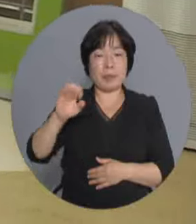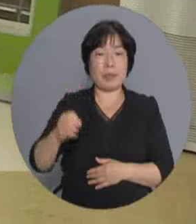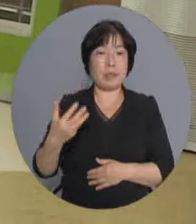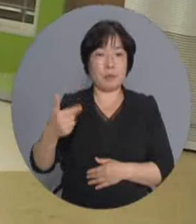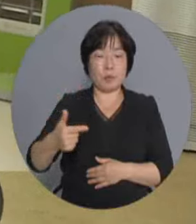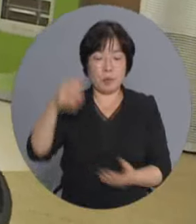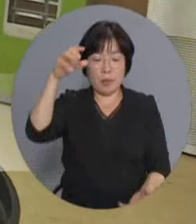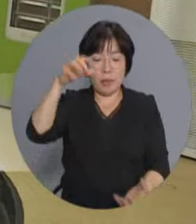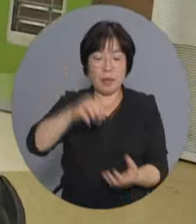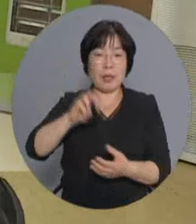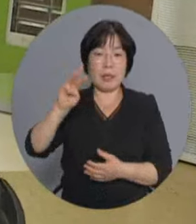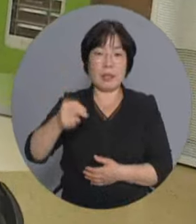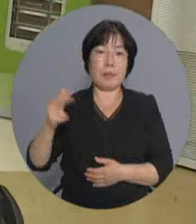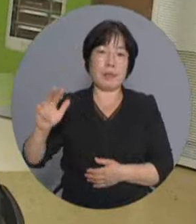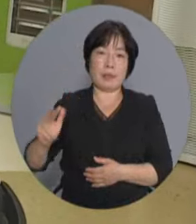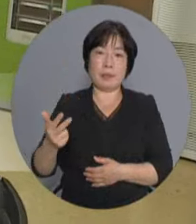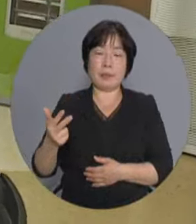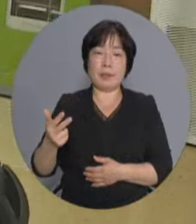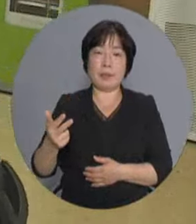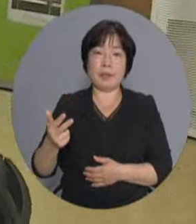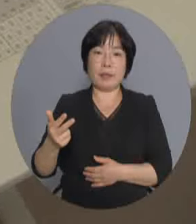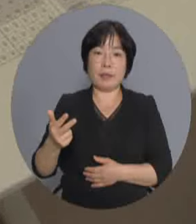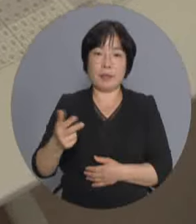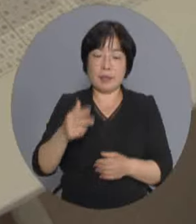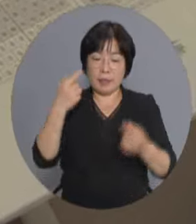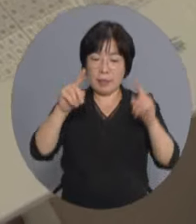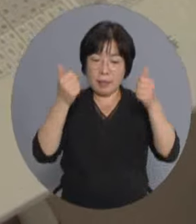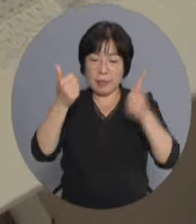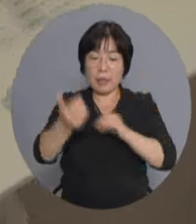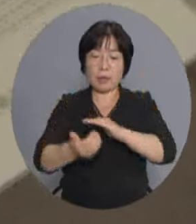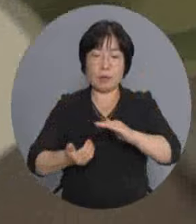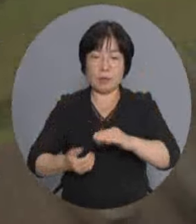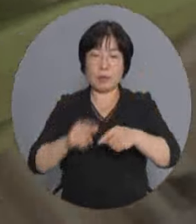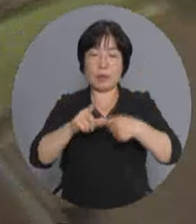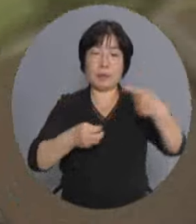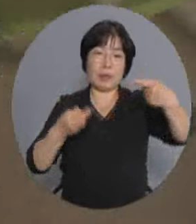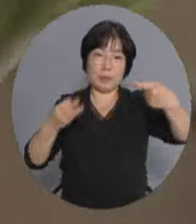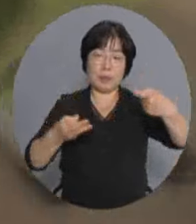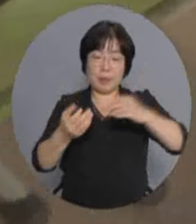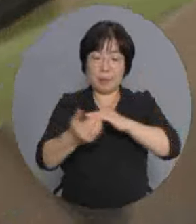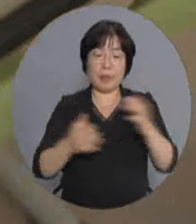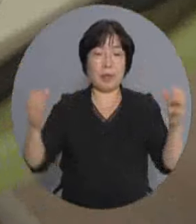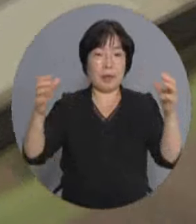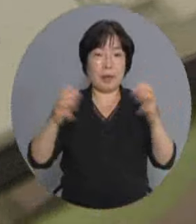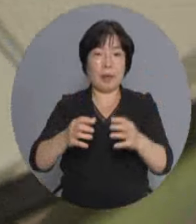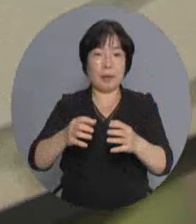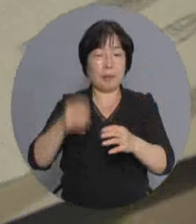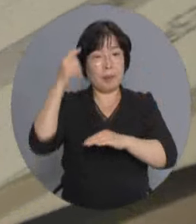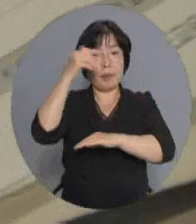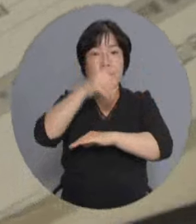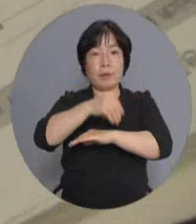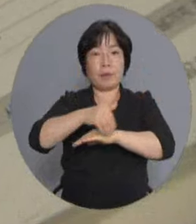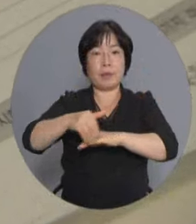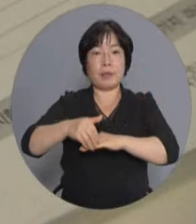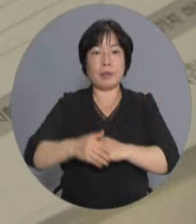16,846명 등 모두 3만 700여 명. 수능 하루 전인 13일에는 예비 소집이 실시될